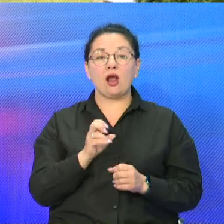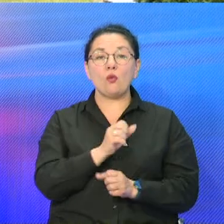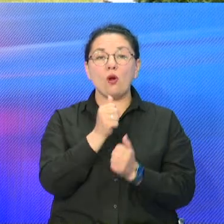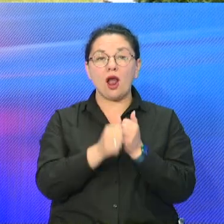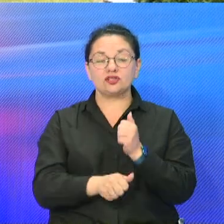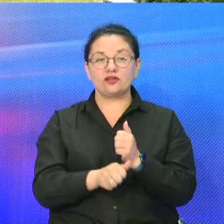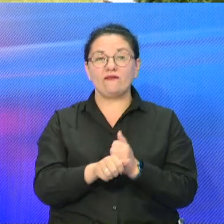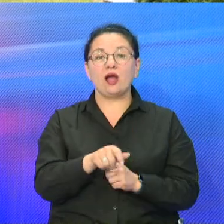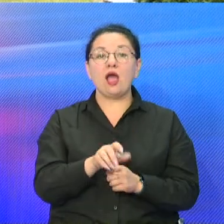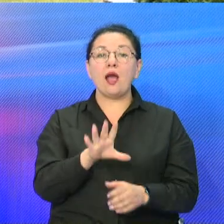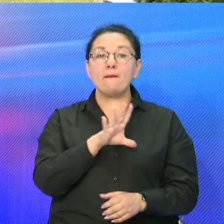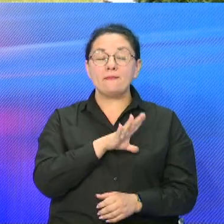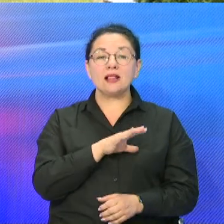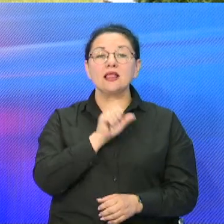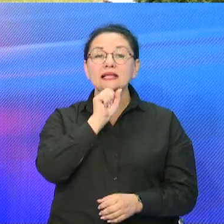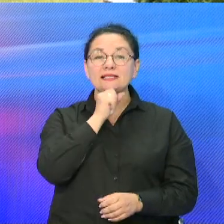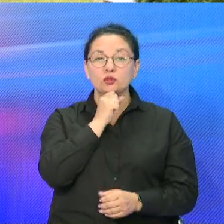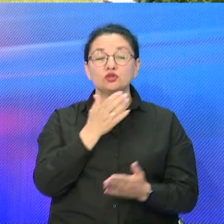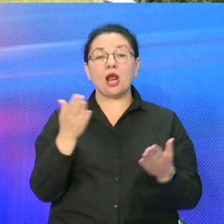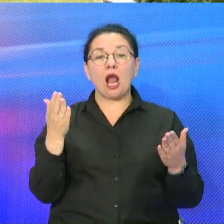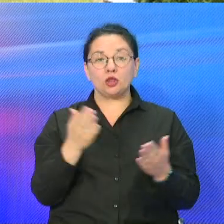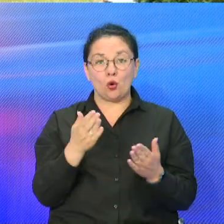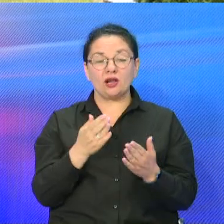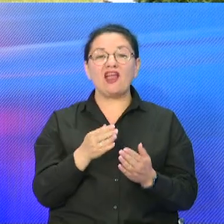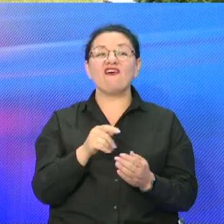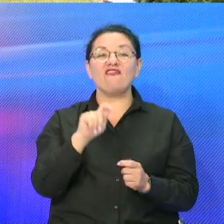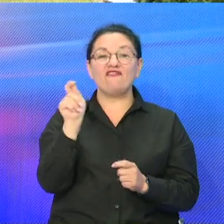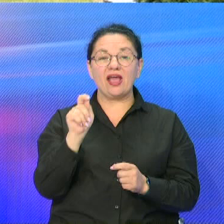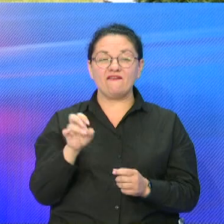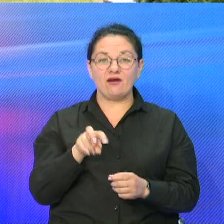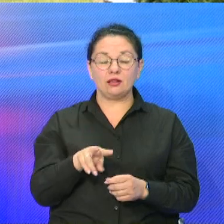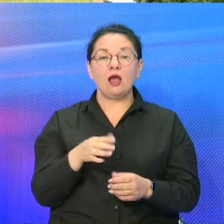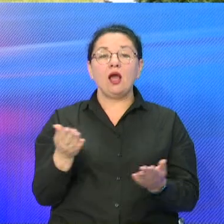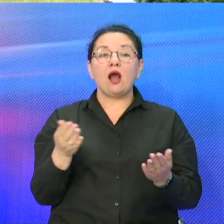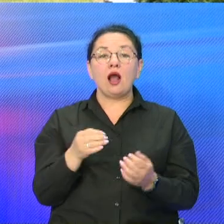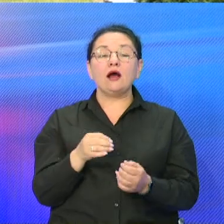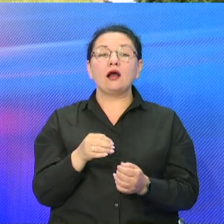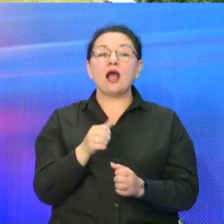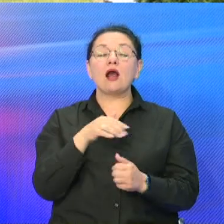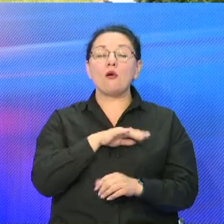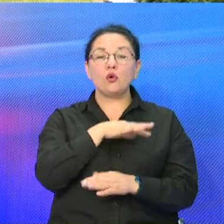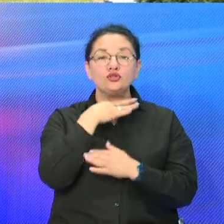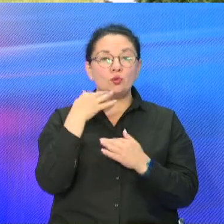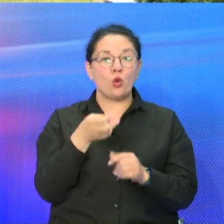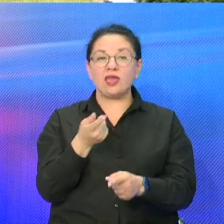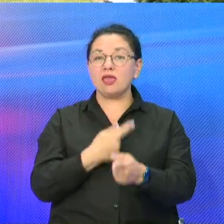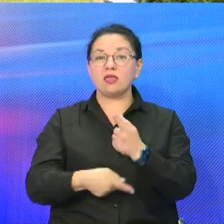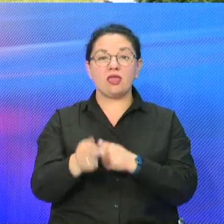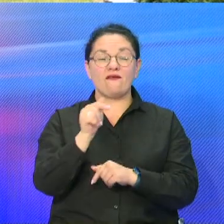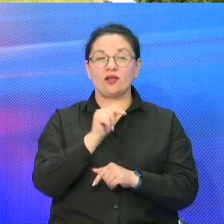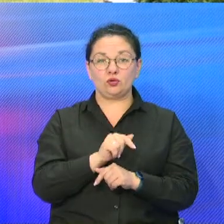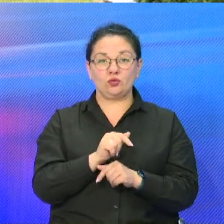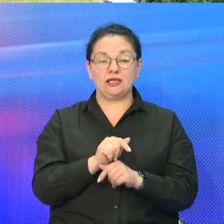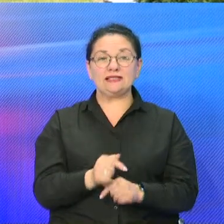был дедушка, который воевал, прадед, который ушел на фронт. К сожалению, многие из них не вернулись.